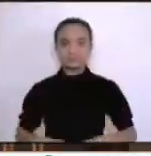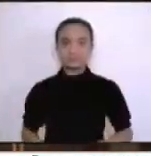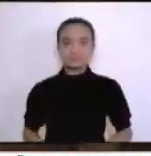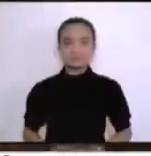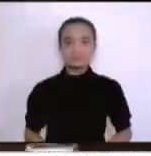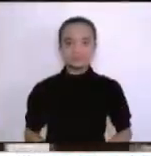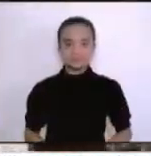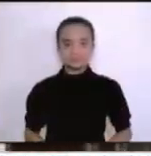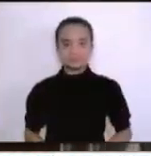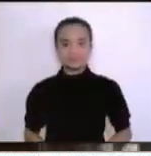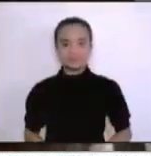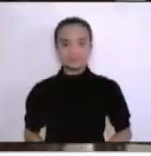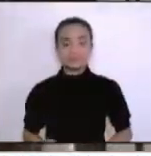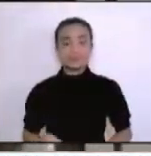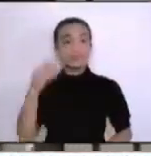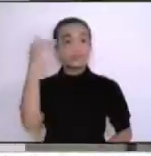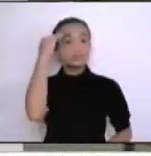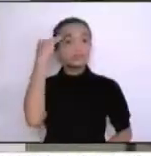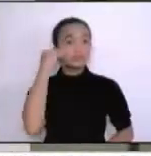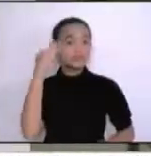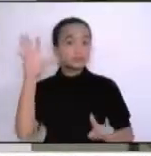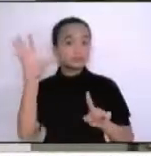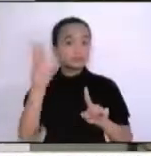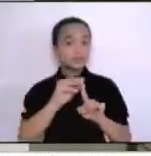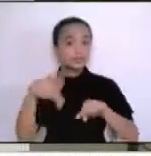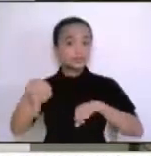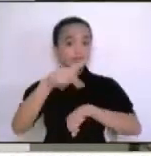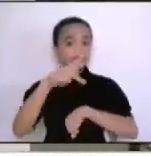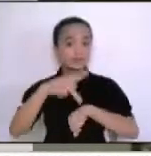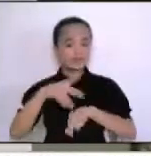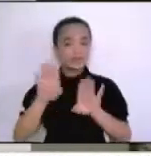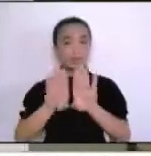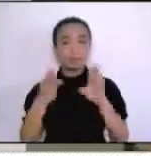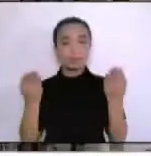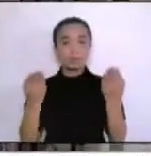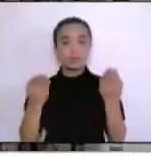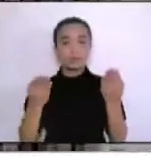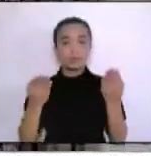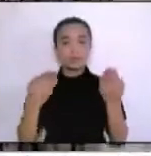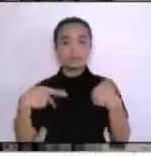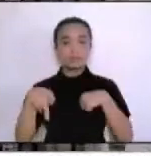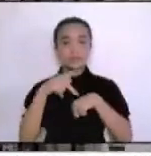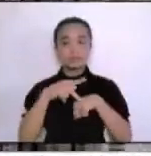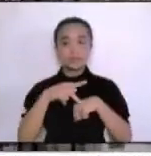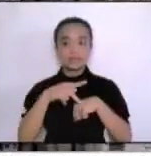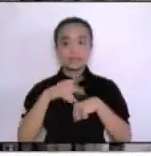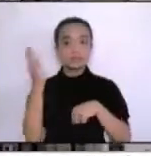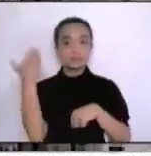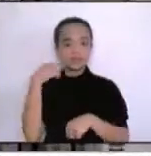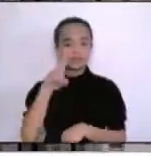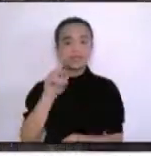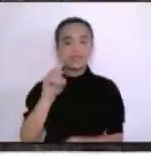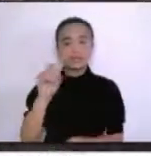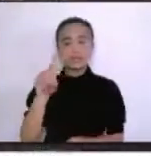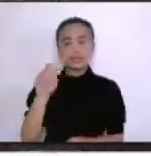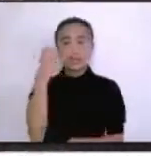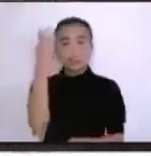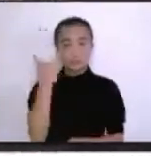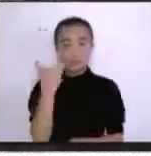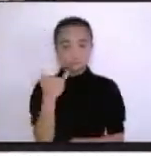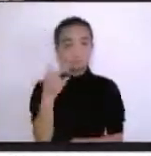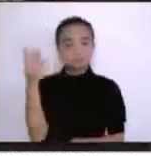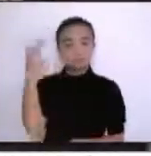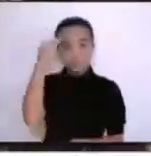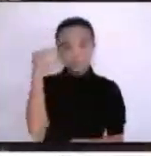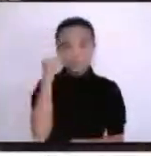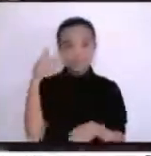Ang Korean Cultural Center in the Philippines ay binuksan sa Pilipinas noong 2011 bilang pagkakaisa ng dalawang bansa sa pamamagitan